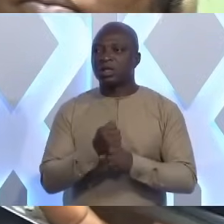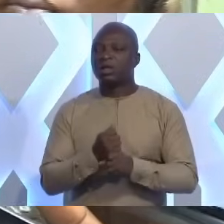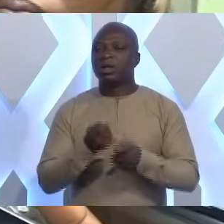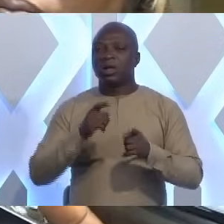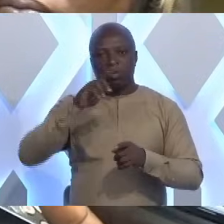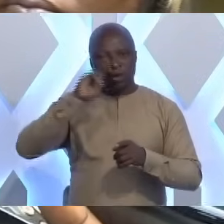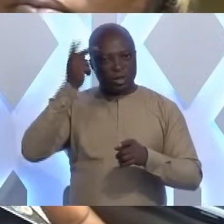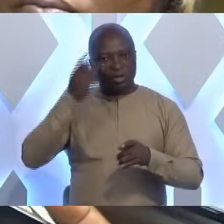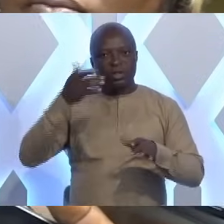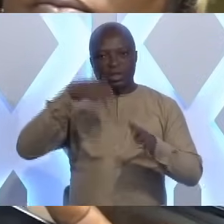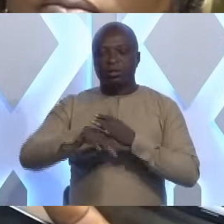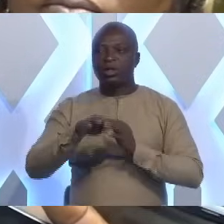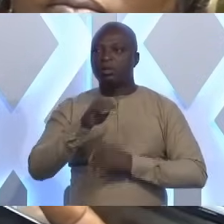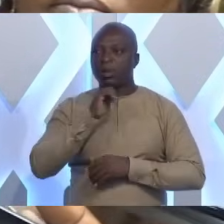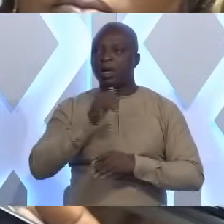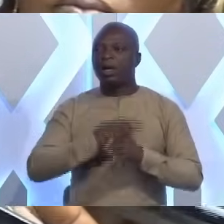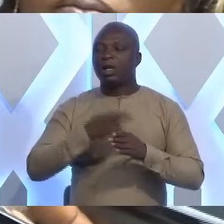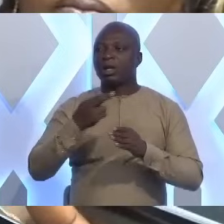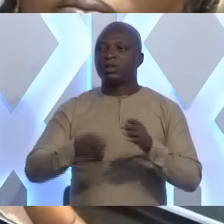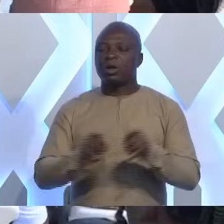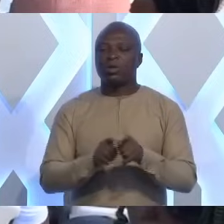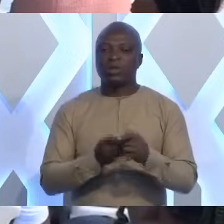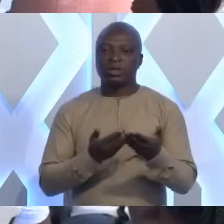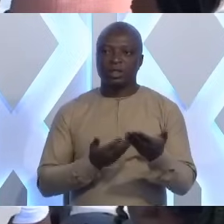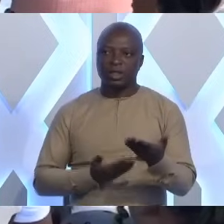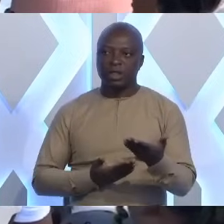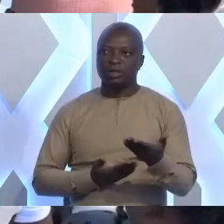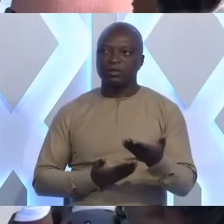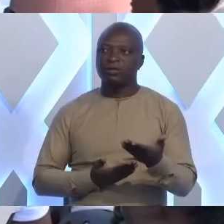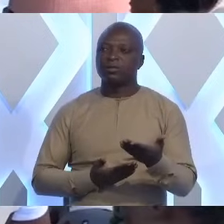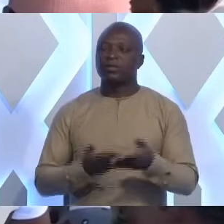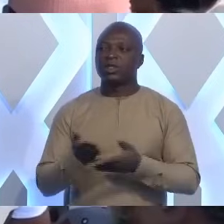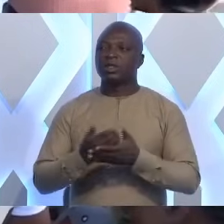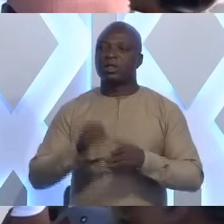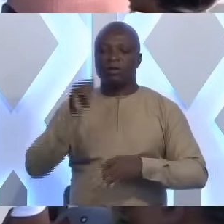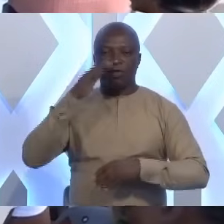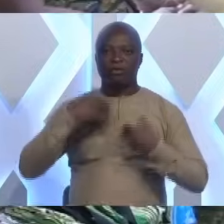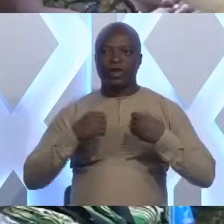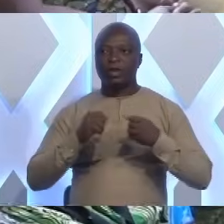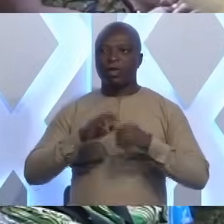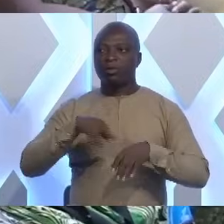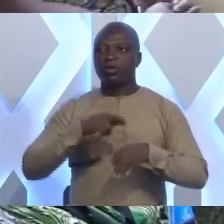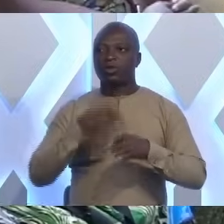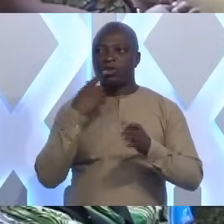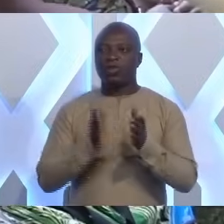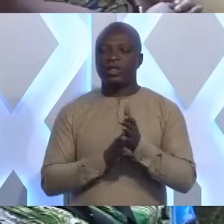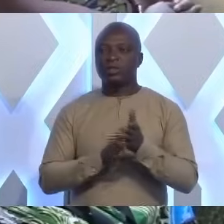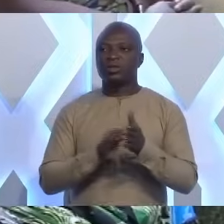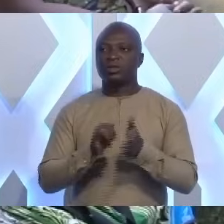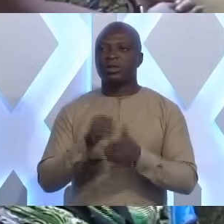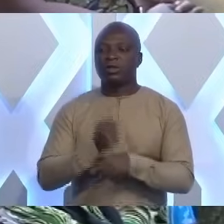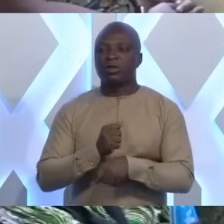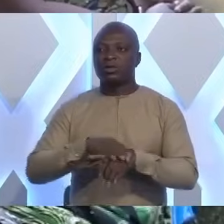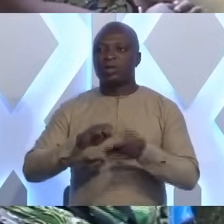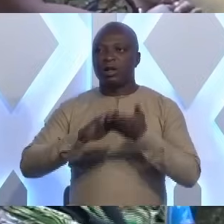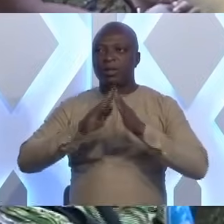ne s'implique pas, les résultats tardent à venir. Les Amazones de la République se félicitent du dernier forum sur la paix et